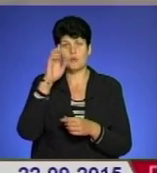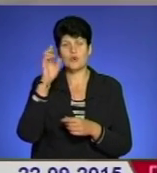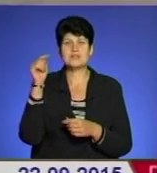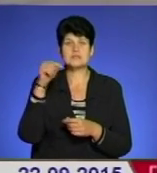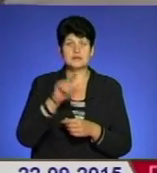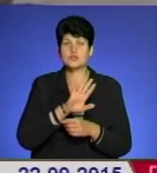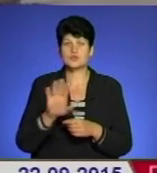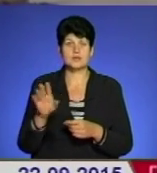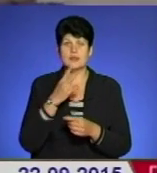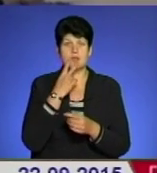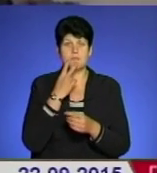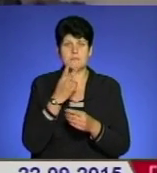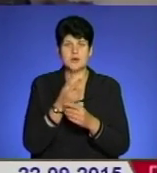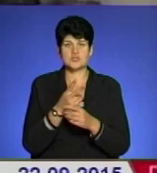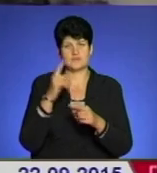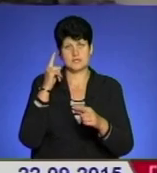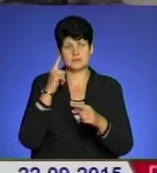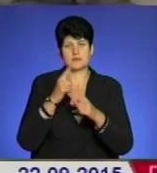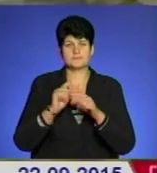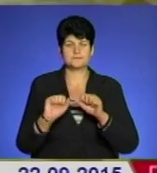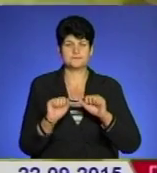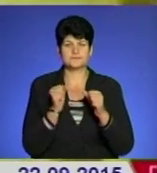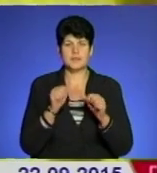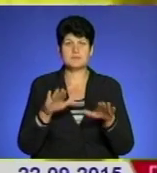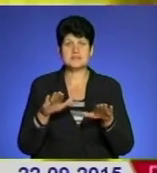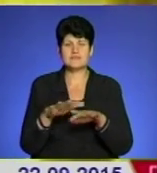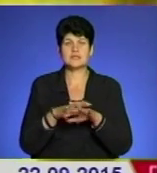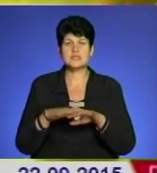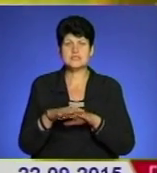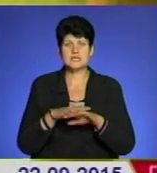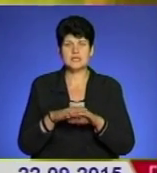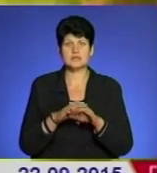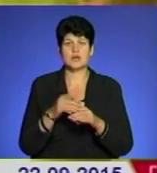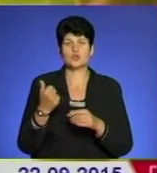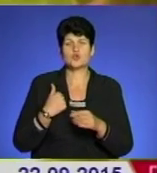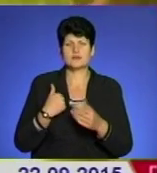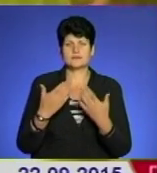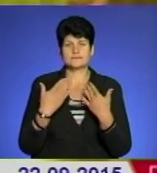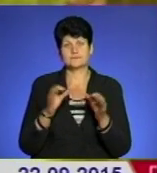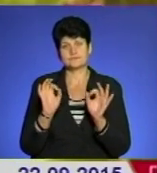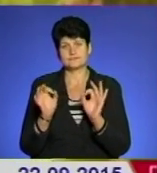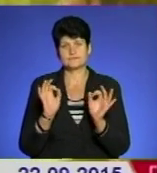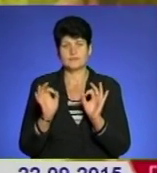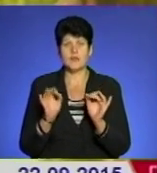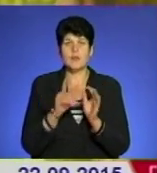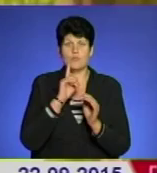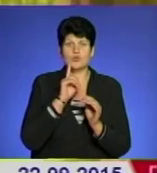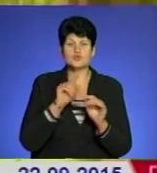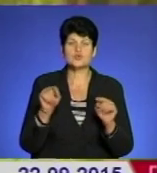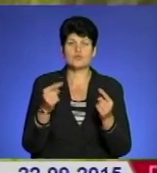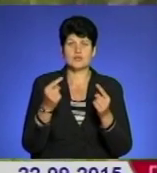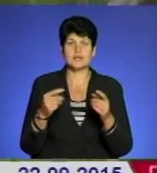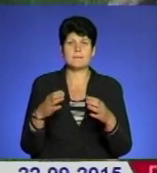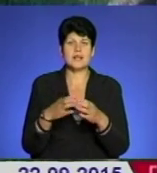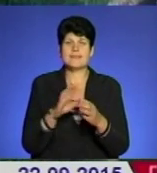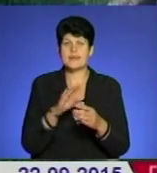не довелося бачити смерті побратимів. Місцеве населення до солдатів ставиться добре. Поки що новостворена бригада не на першій